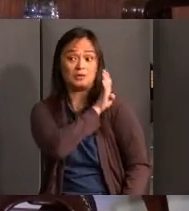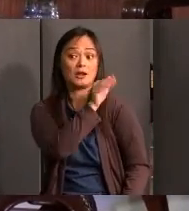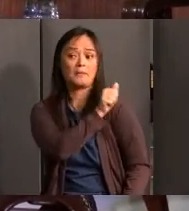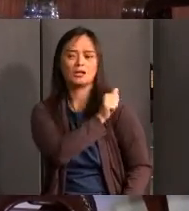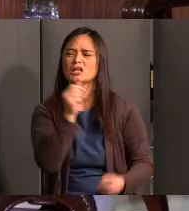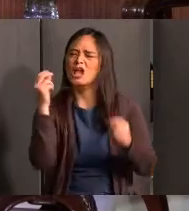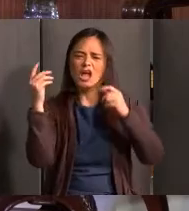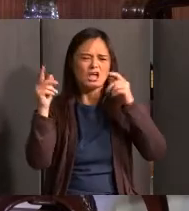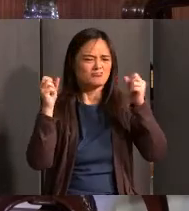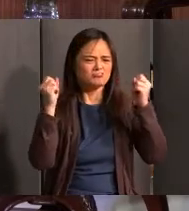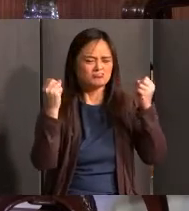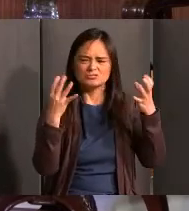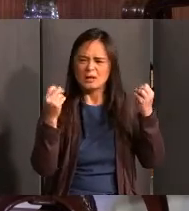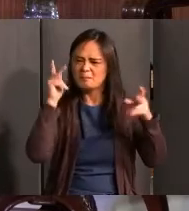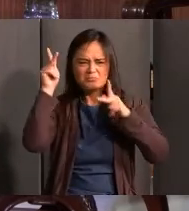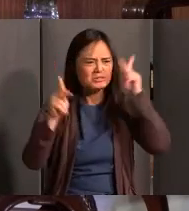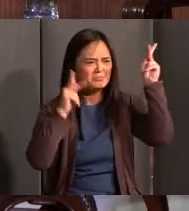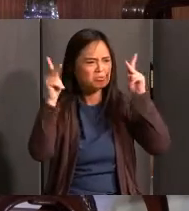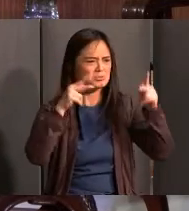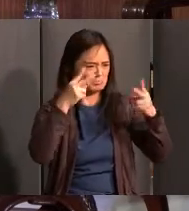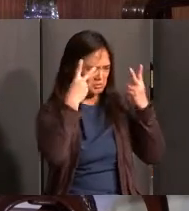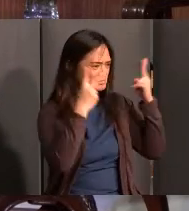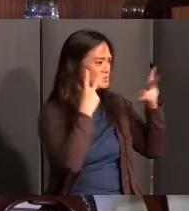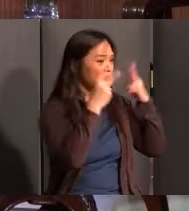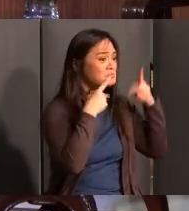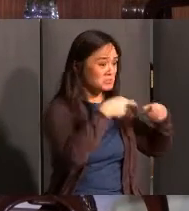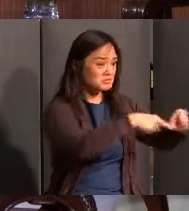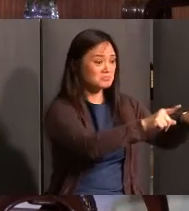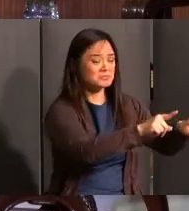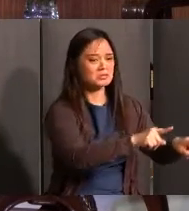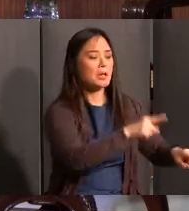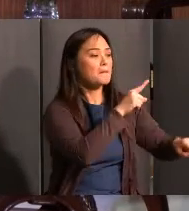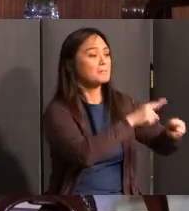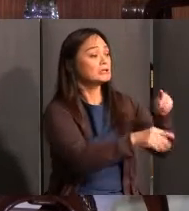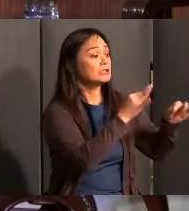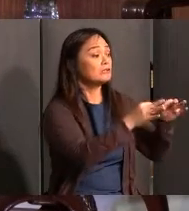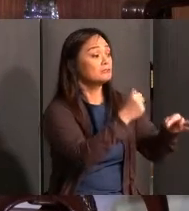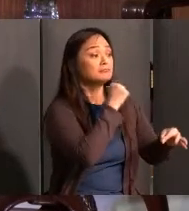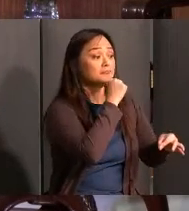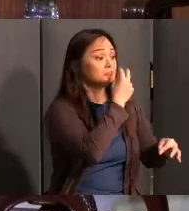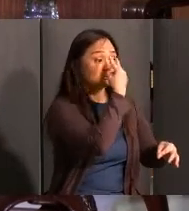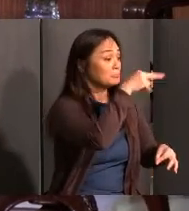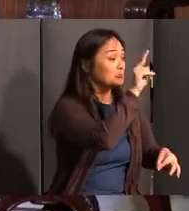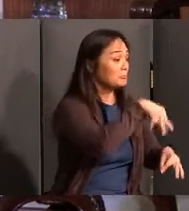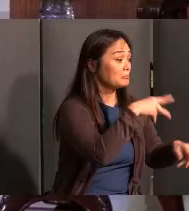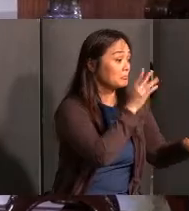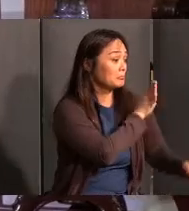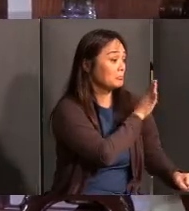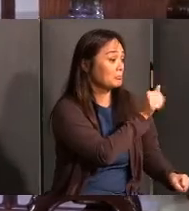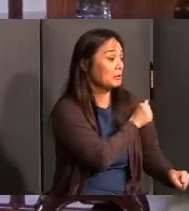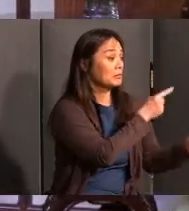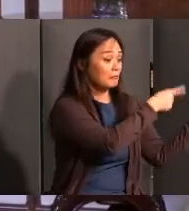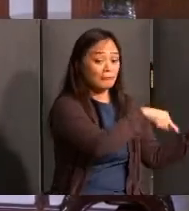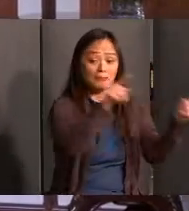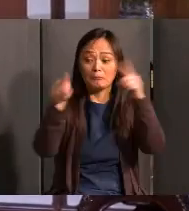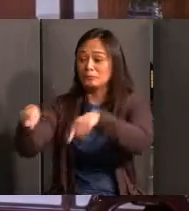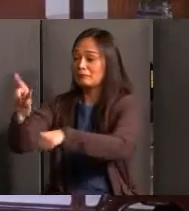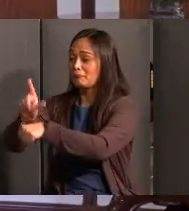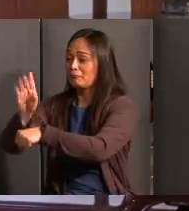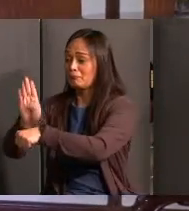Nakikinig ba kayo? We're live on television. And I say this very categorically. Why? Yes, sapagkat